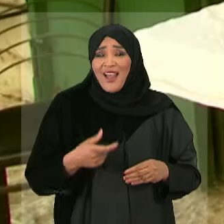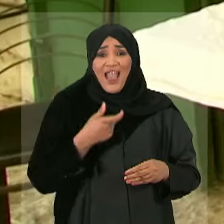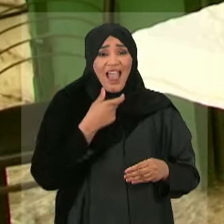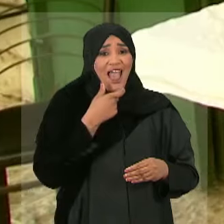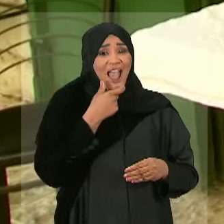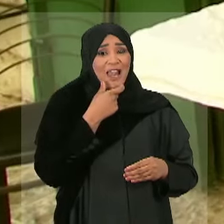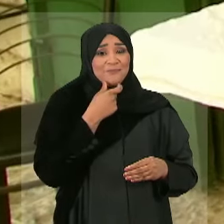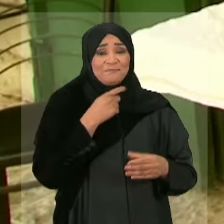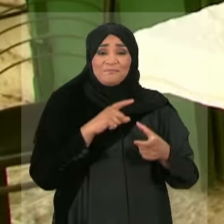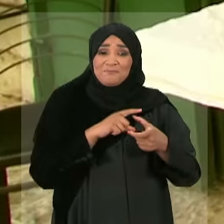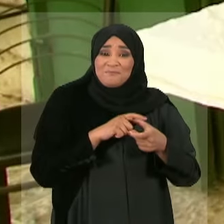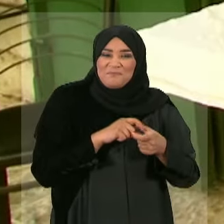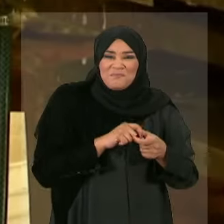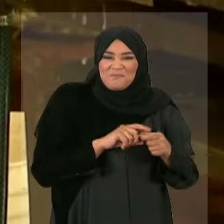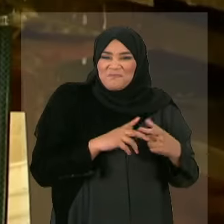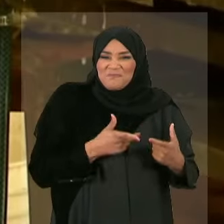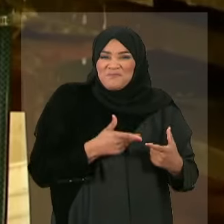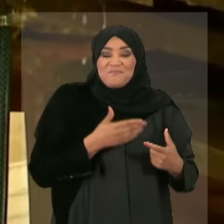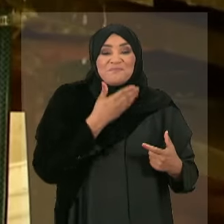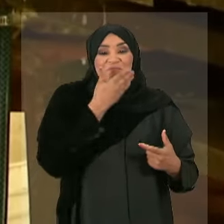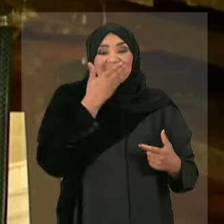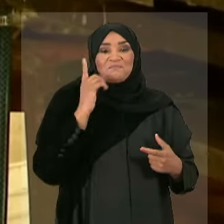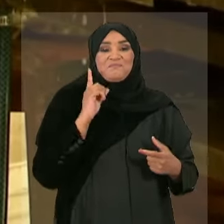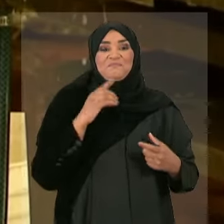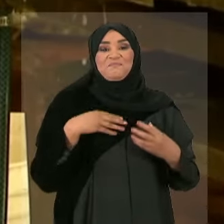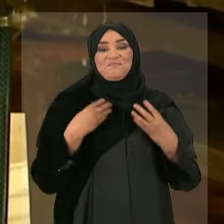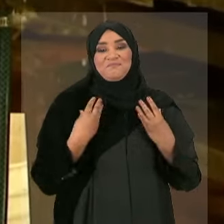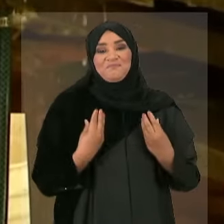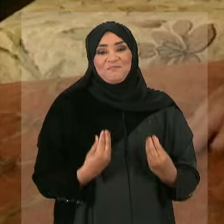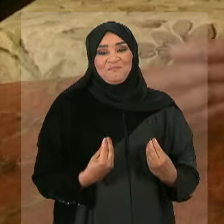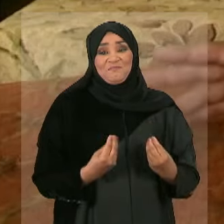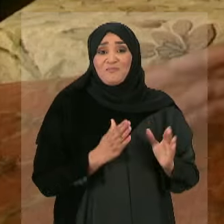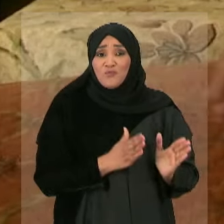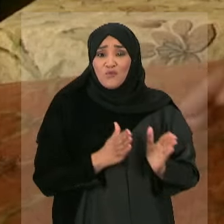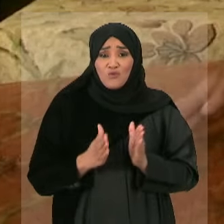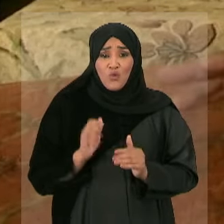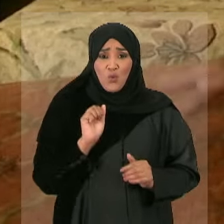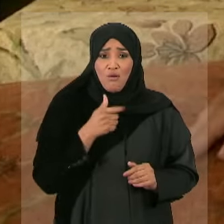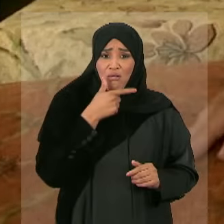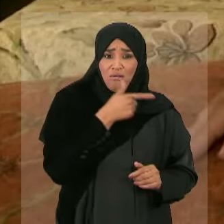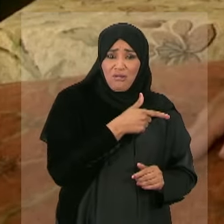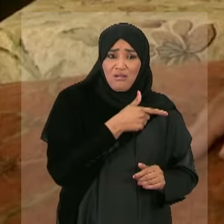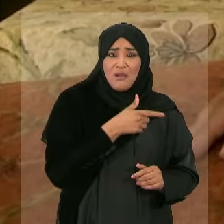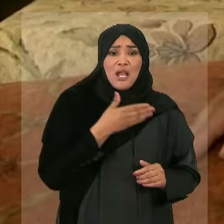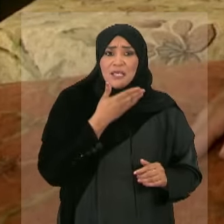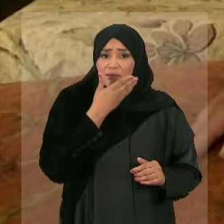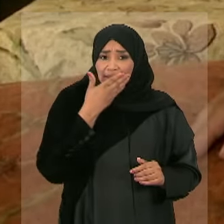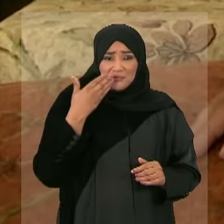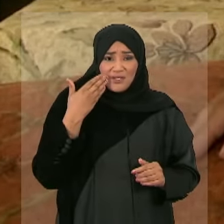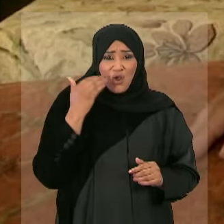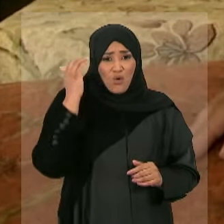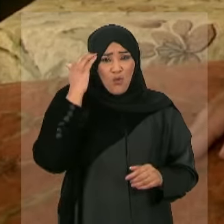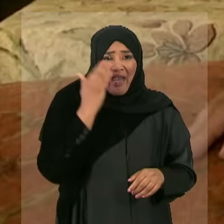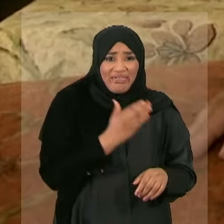قطايف مرتبط الإشي الناس برمضان، كلك برمضان أطيب. في ناس فكروا الصيام قاسي وتعب، هو تهذيب